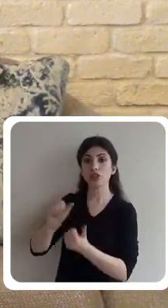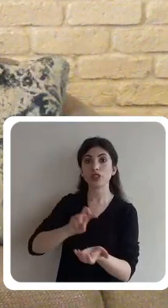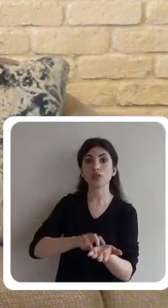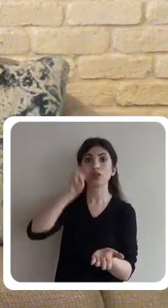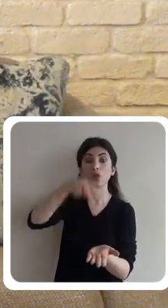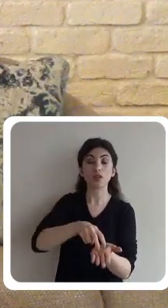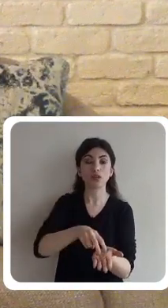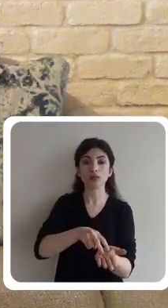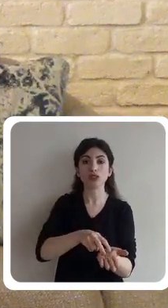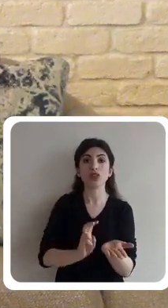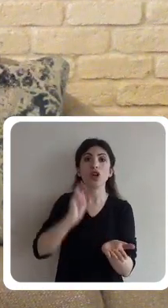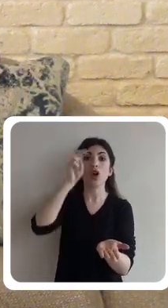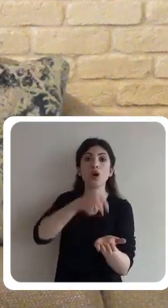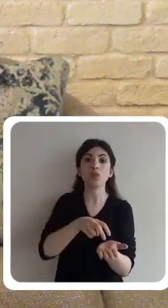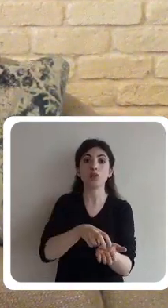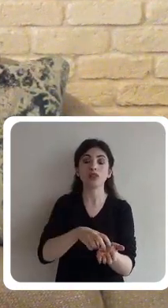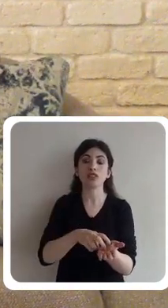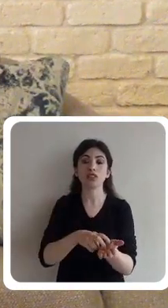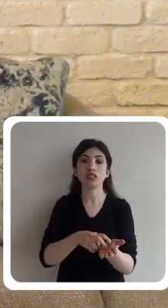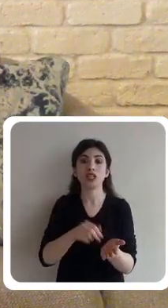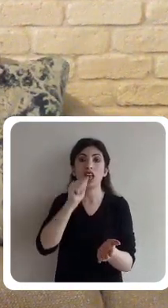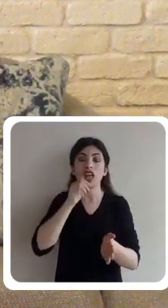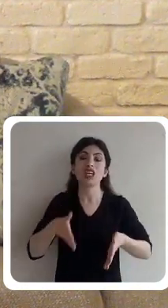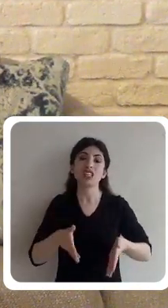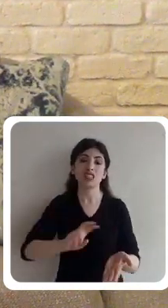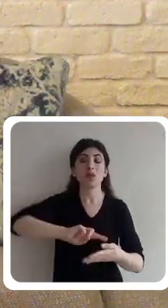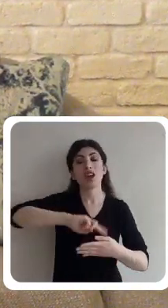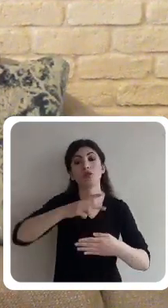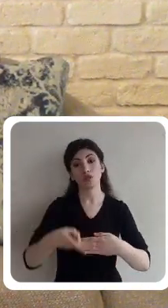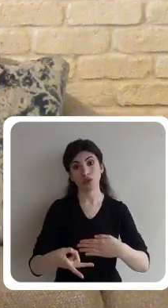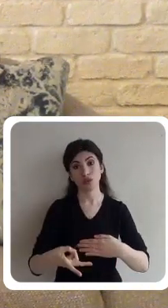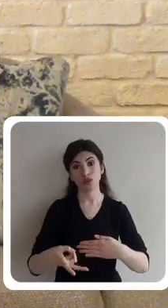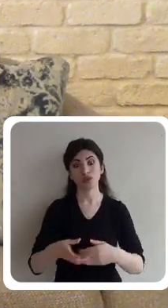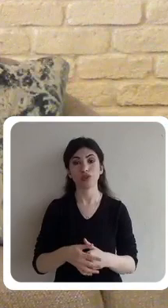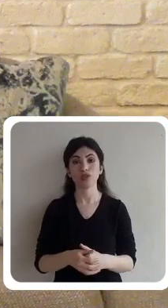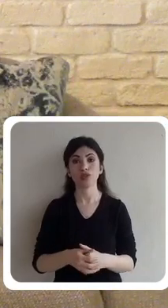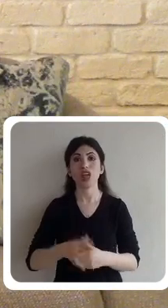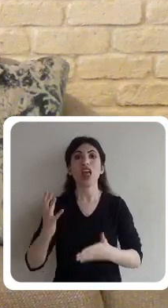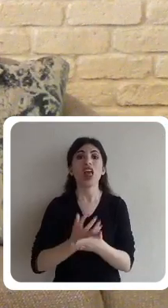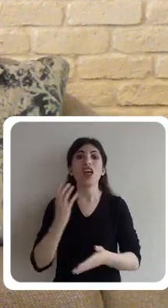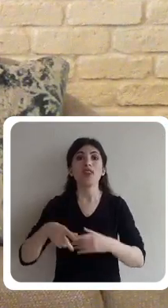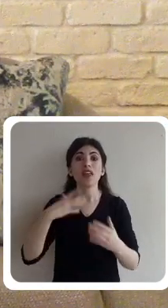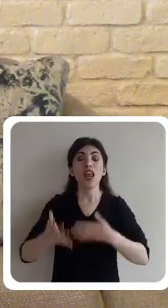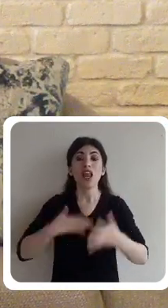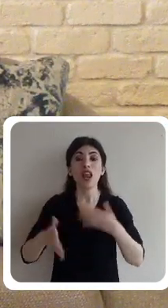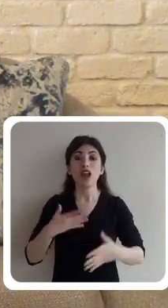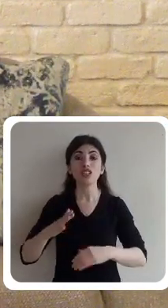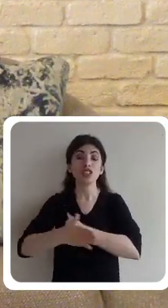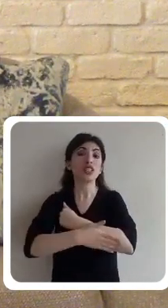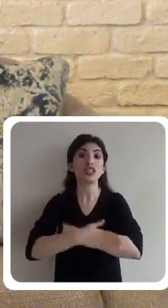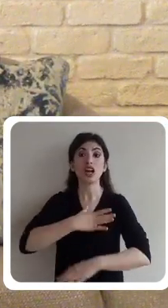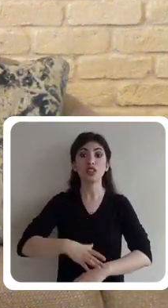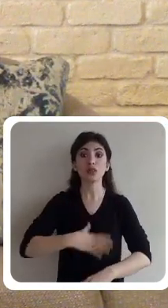gerilmiş, hoplamış, hoplamasıyla da ırmağa düşmesi bir olmuş. Telaşla yardım